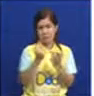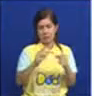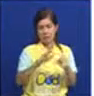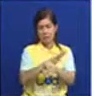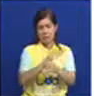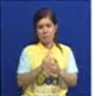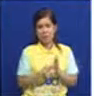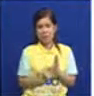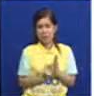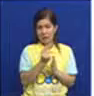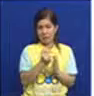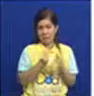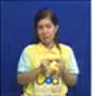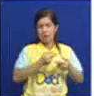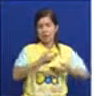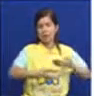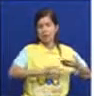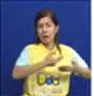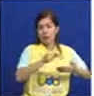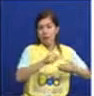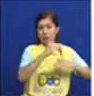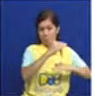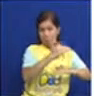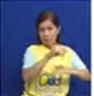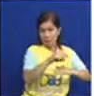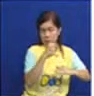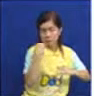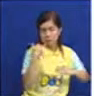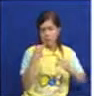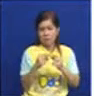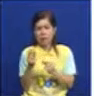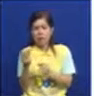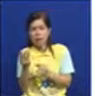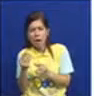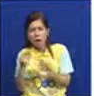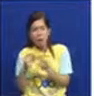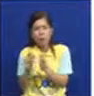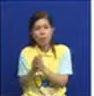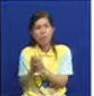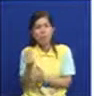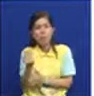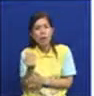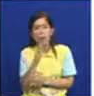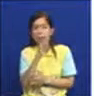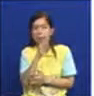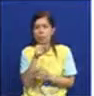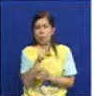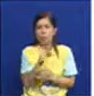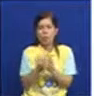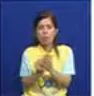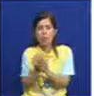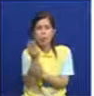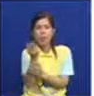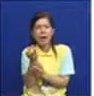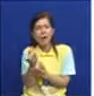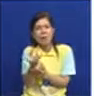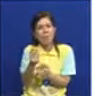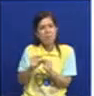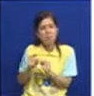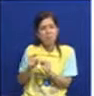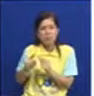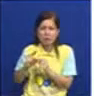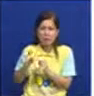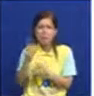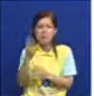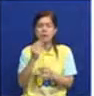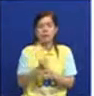แต่เอาตลาดเป็นตัวกำหนดก่อนจากนั้นมาถึงไปสู่ว่าจะปลูกเท่าไหร่อะไรยังไงไอ้ที่ไม่ปลูกก็จะไปทำอะไรแทนการตลาดจะว่าไงเพราะฉะนั้